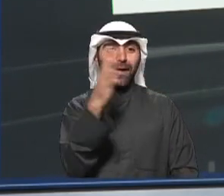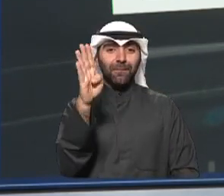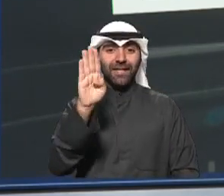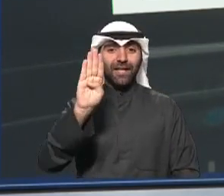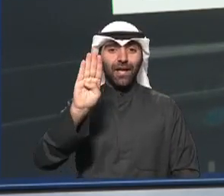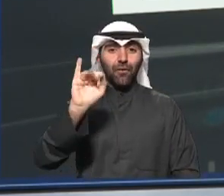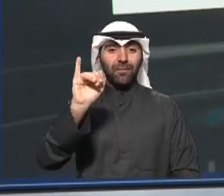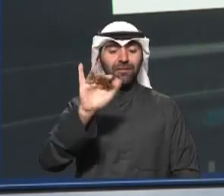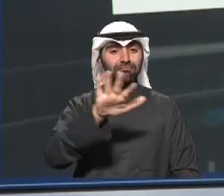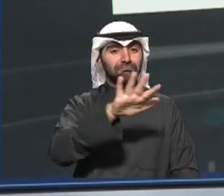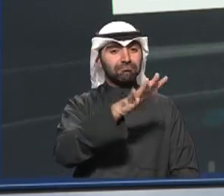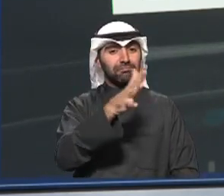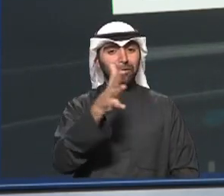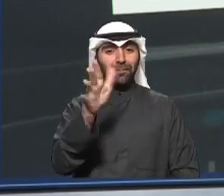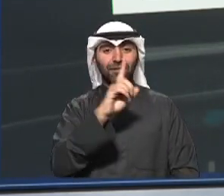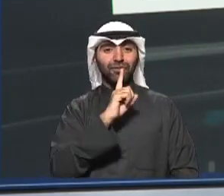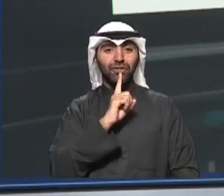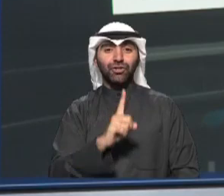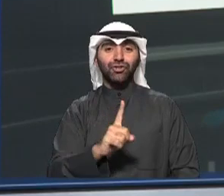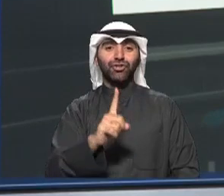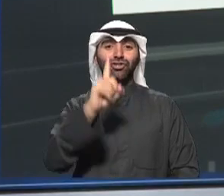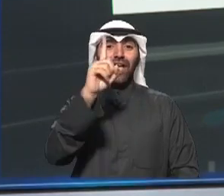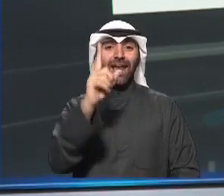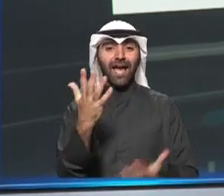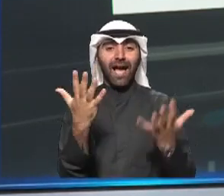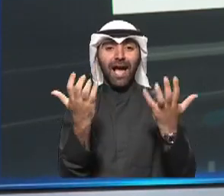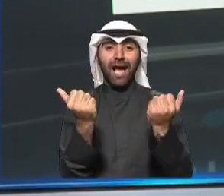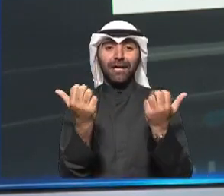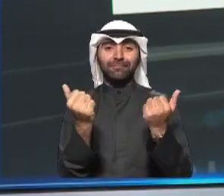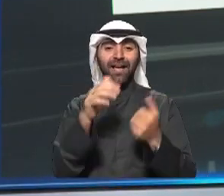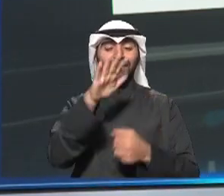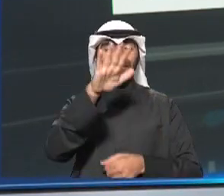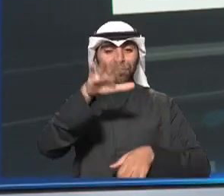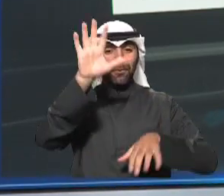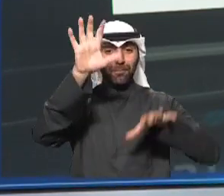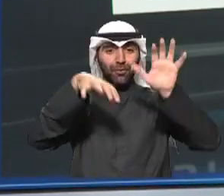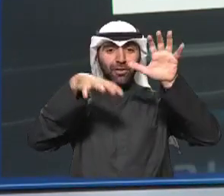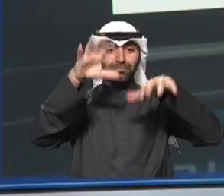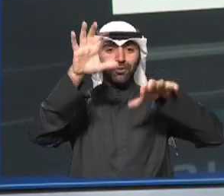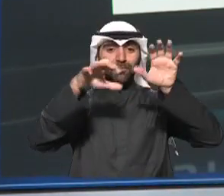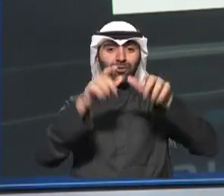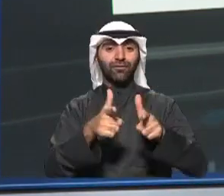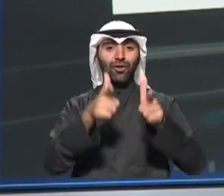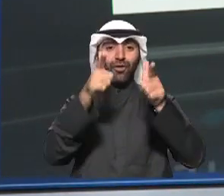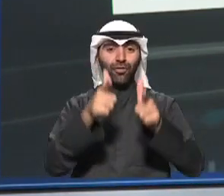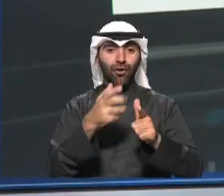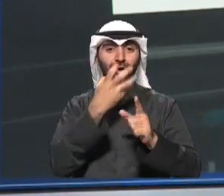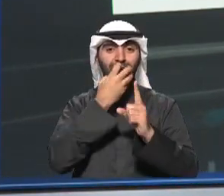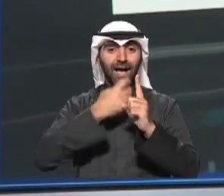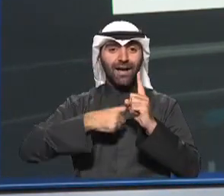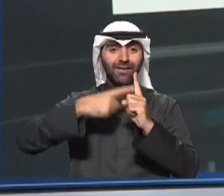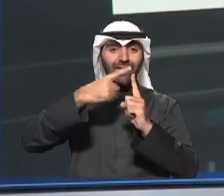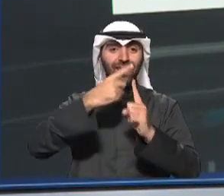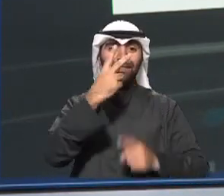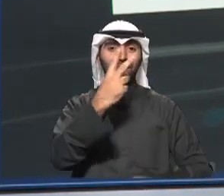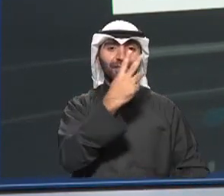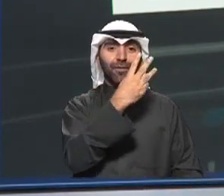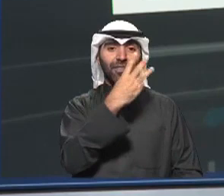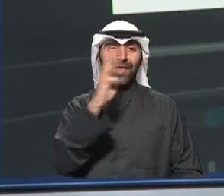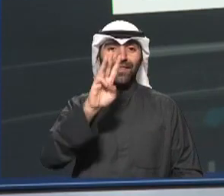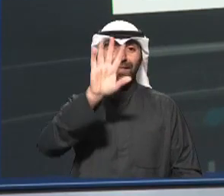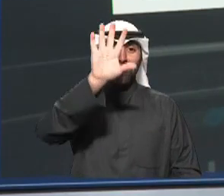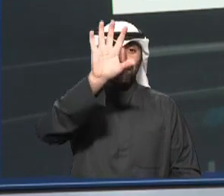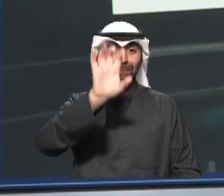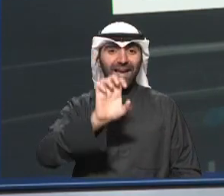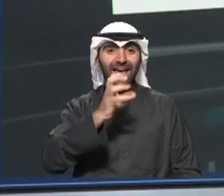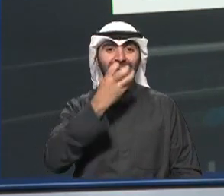متفرقة قد تكون رعدية على بعض المناطق، العظمى 32 والصغرى 13 درجة مئوية. الهواء الجنوبي الشرقي ما